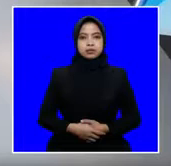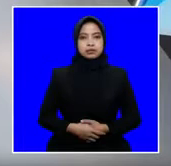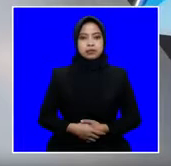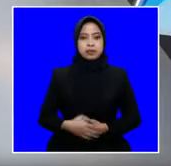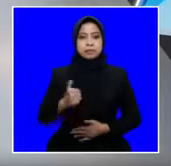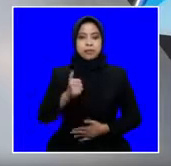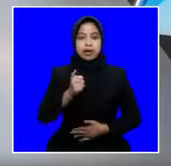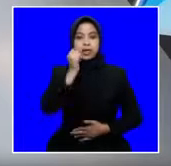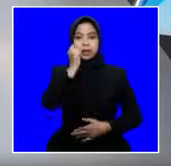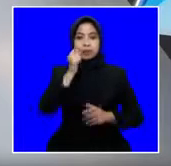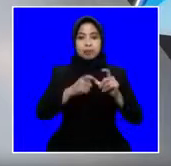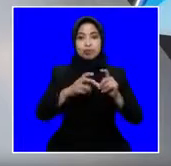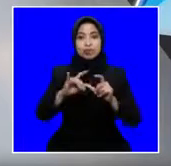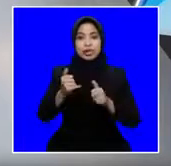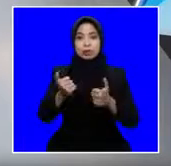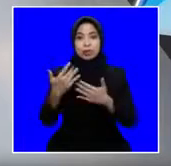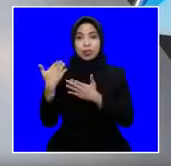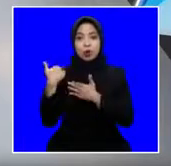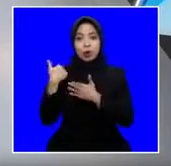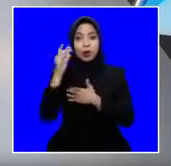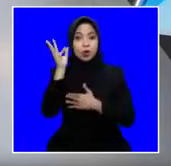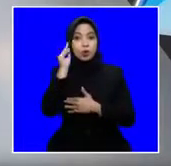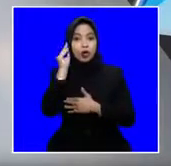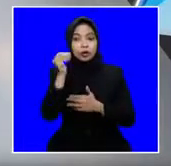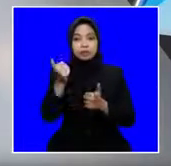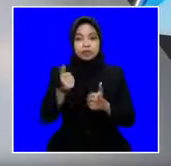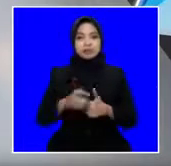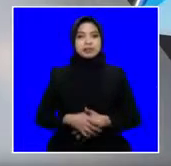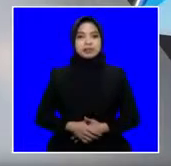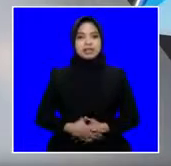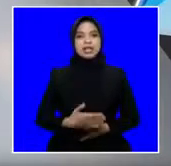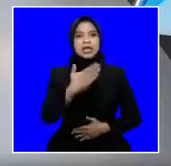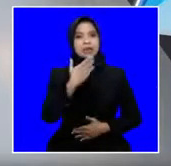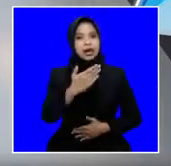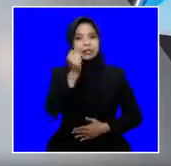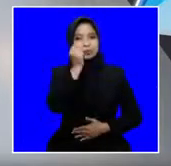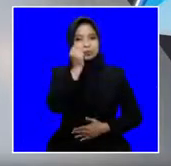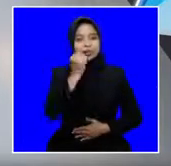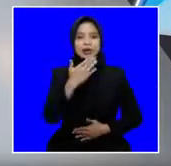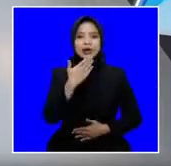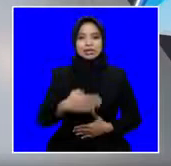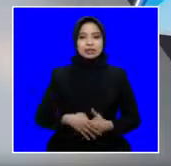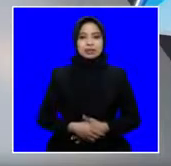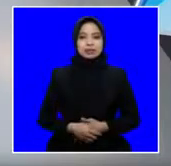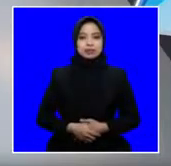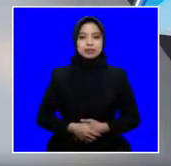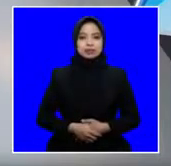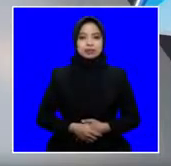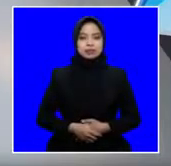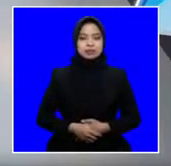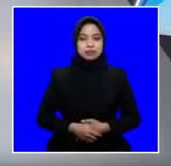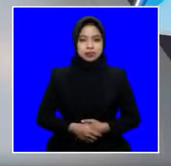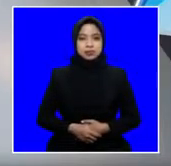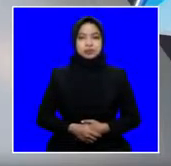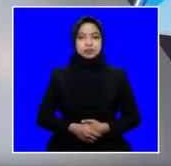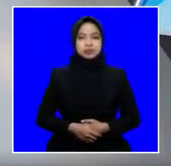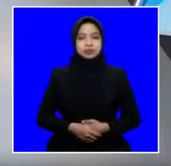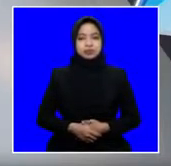Baik, Ibu Sri Mulyani, boleh minta tolong audionya baik. Boleh dinyalakan, siap. Terima kasih, Bu. Terima